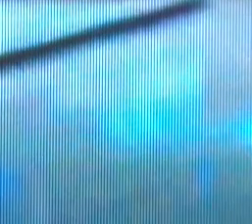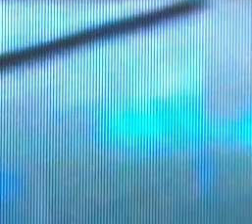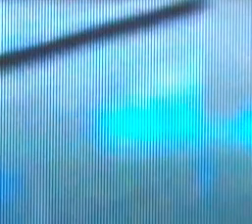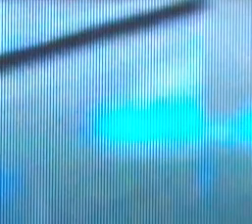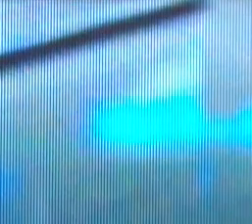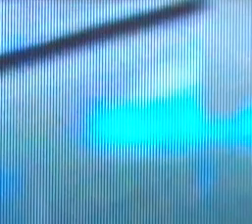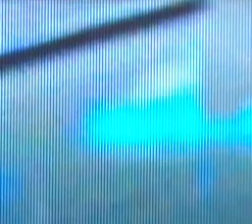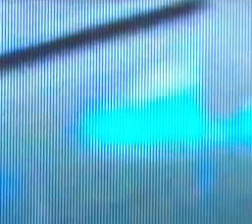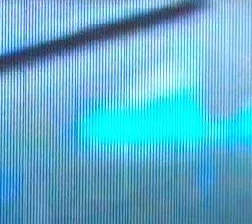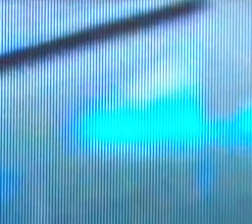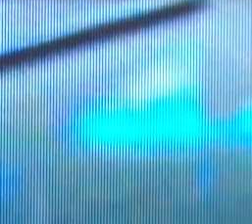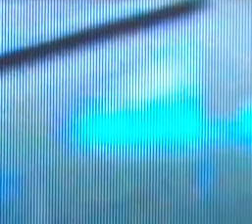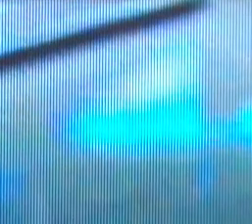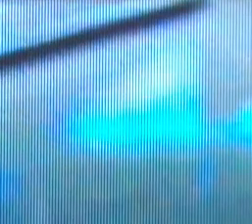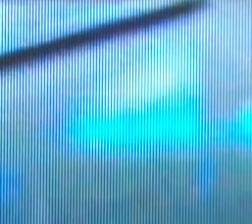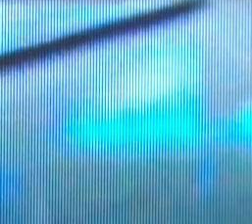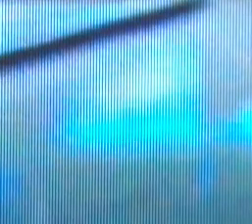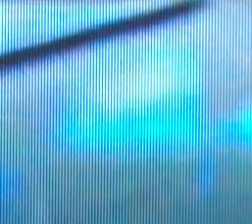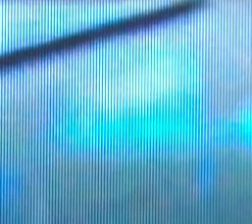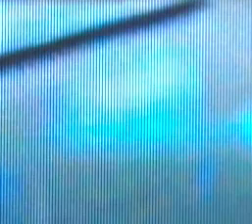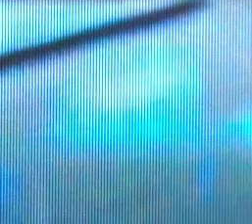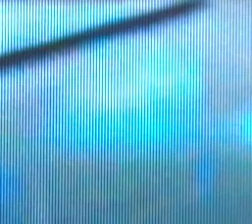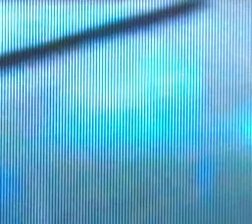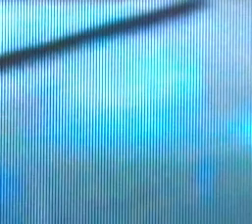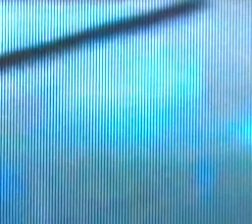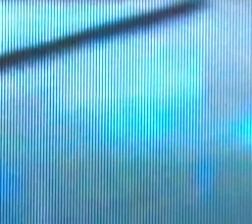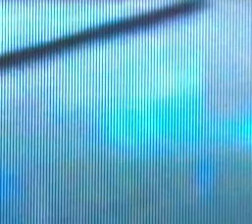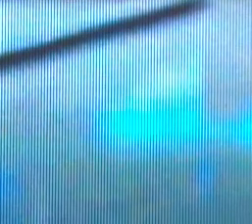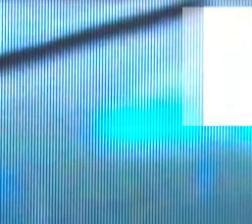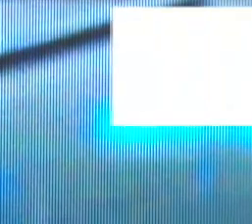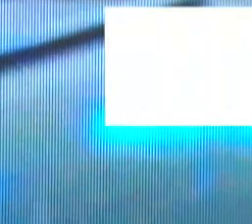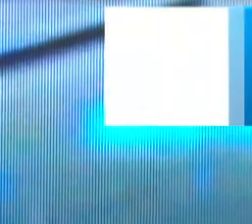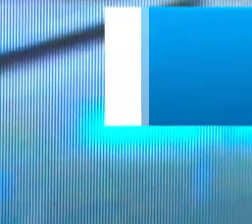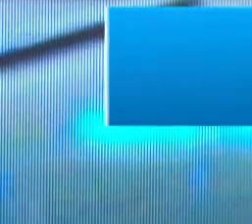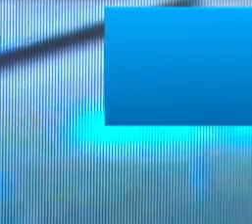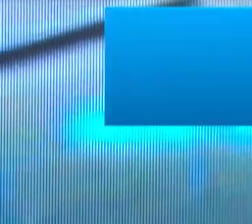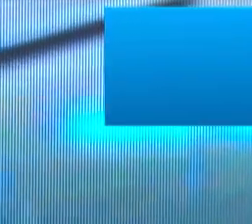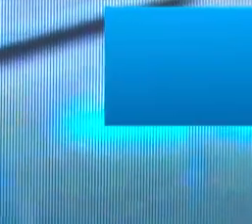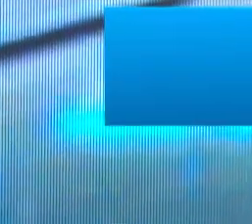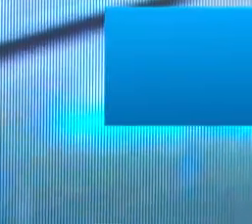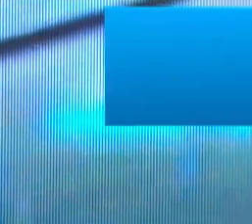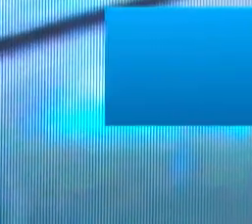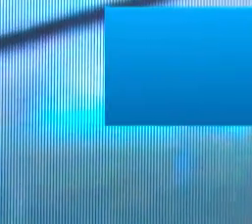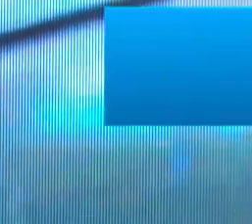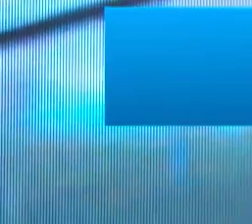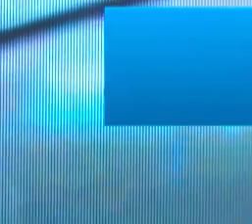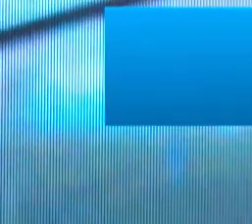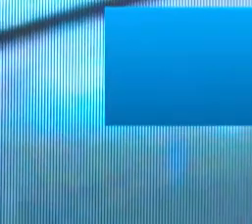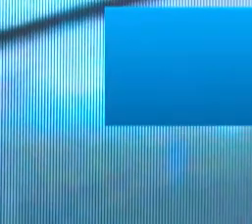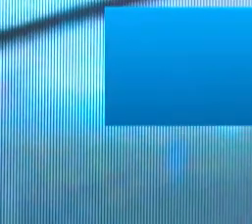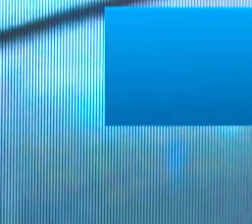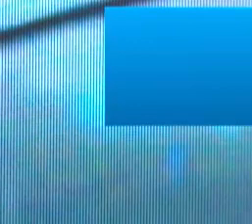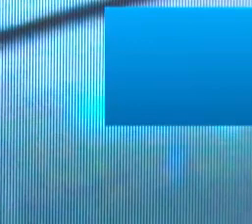שלום וערב טוב, בעוד 50 שעות זה מתחיל בסיסמה האיזו לחלום יצא לדרך, חצי הגמר הראשון של